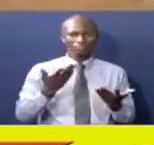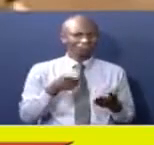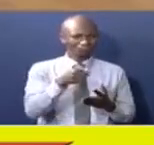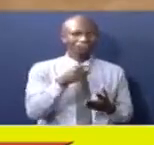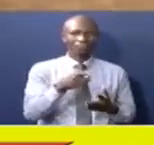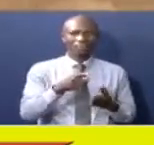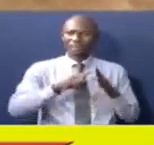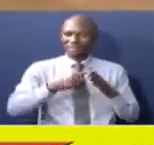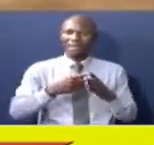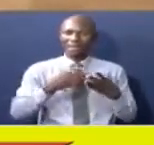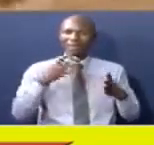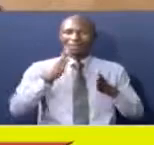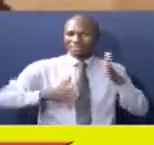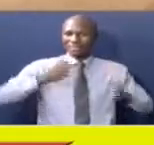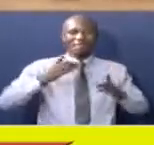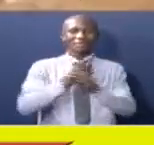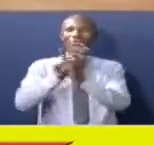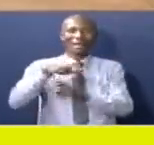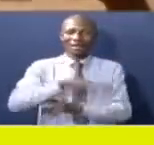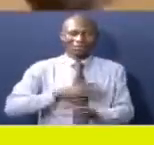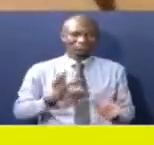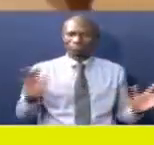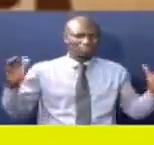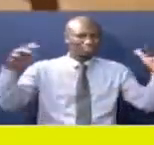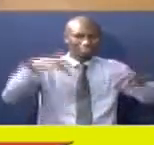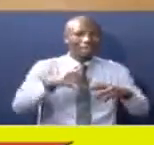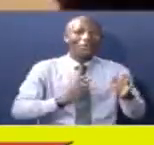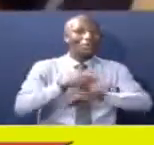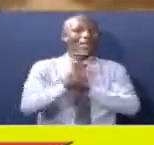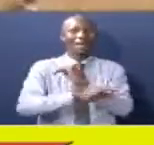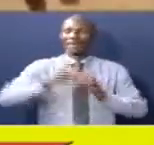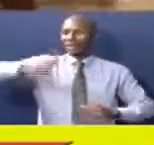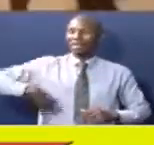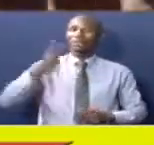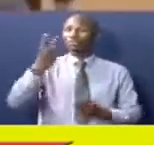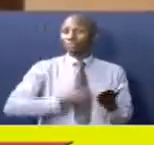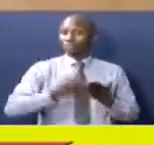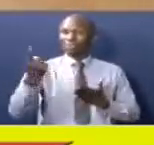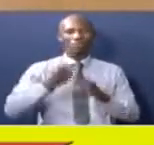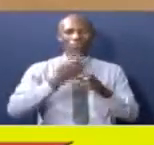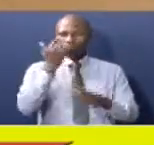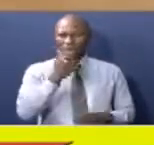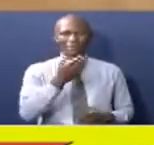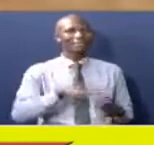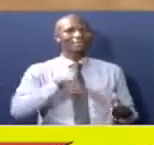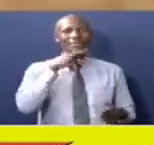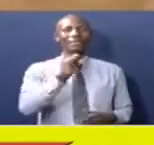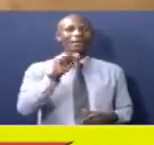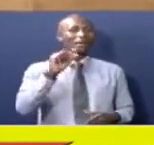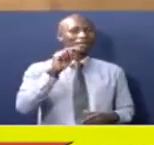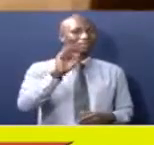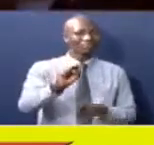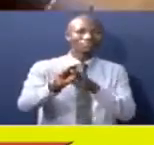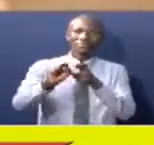isesoje kusisia muno asembi kuma kundu na kundu cross country season iseleiwe na chuma ili kuma nona kikucha Agnes Tirop